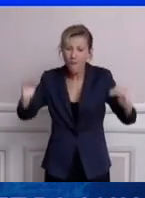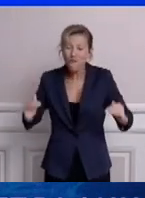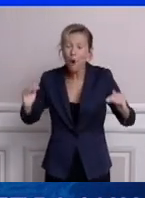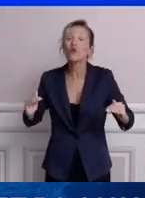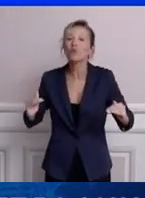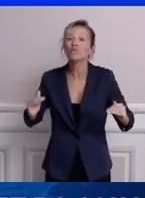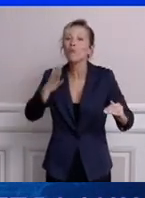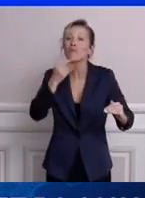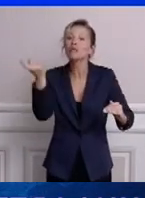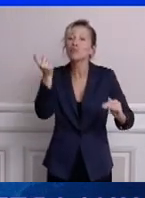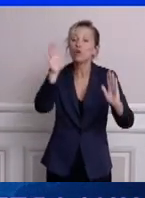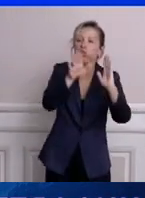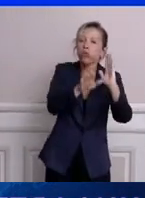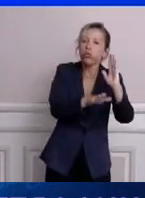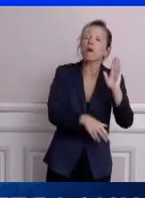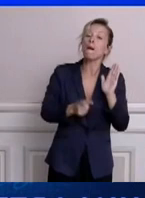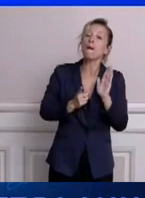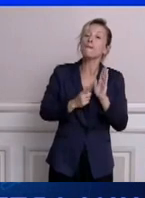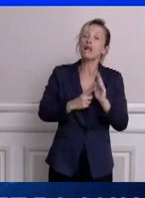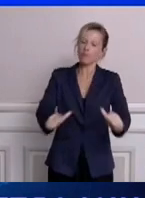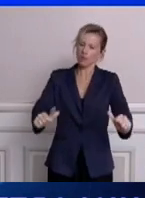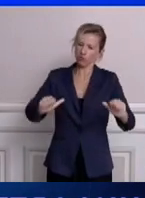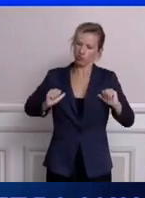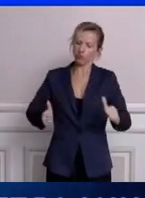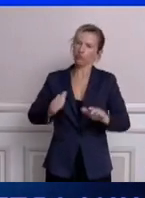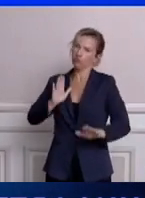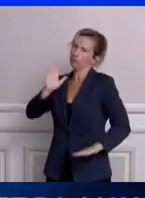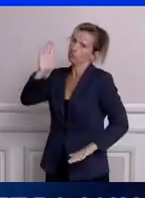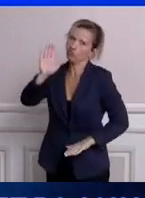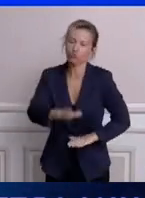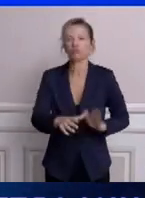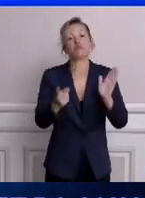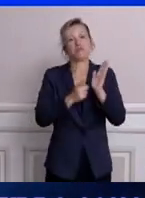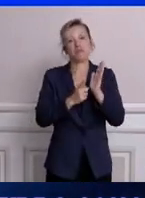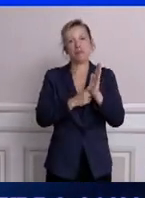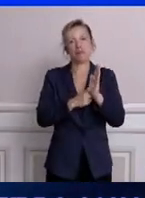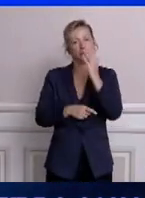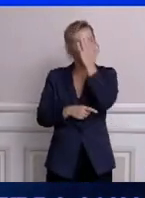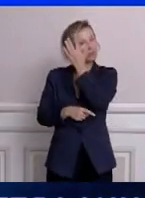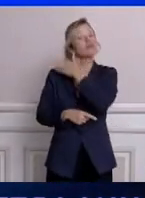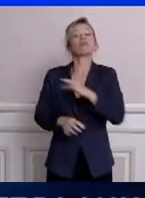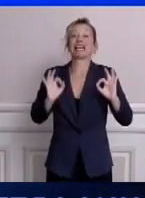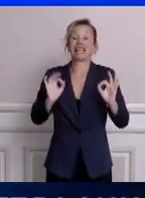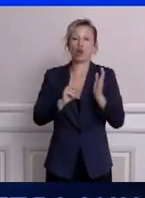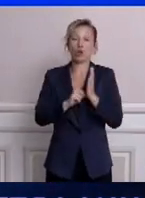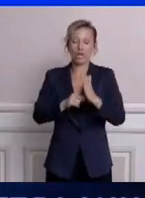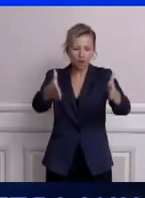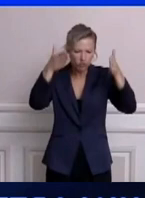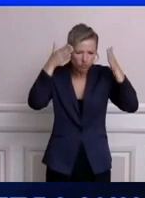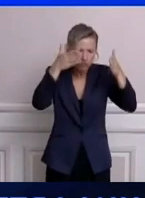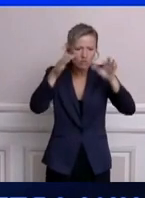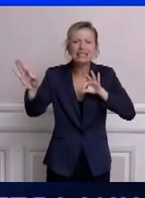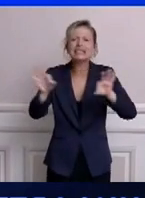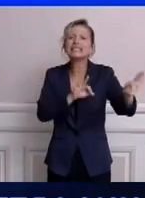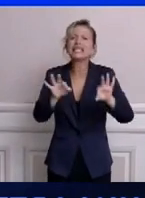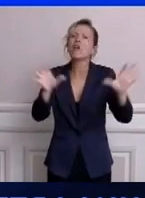υπόλοιπες νησιωτικές. Και ένας βασικός λόγος γι' αυτό είναι ότι αντί να είμαστε επικεντρωμένοι σε ένα σχέδιο για την ανάπτυξη,